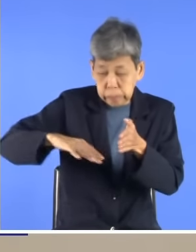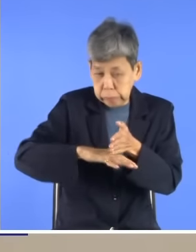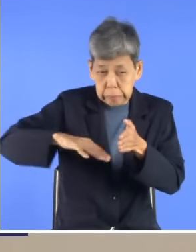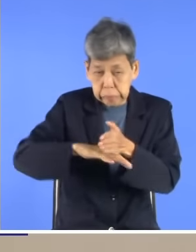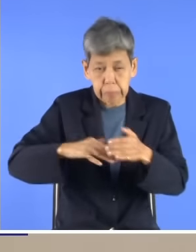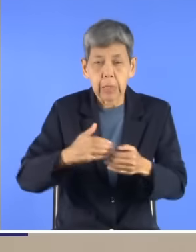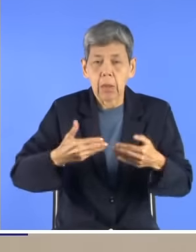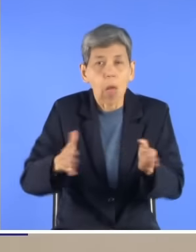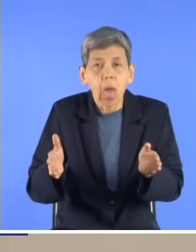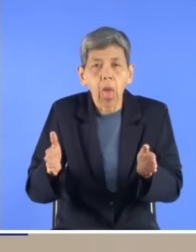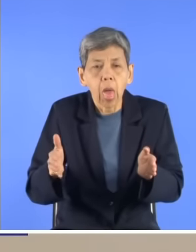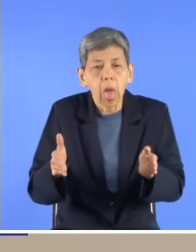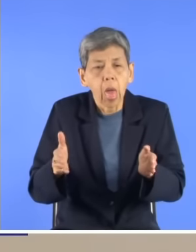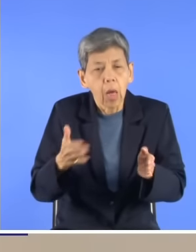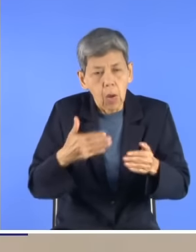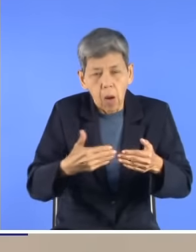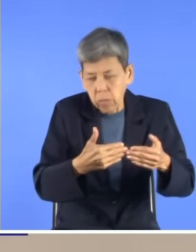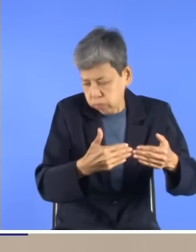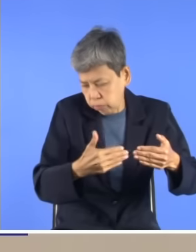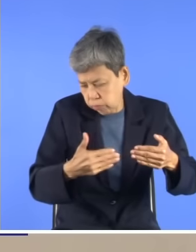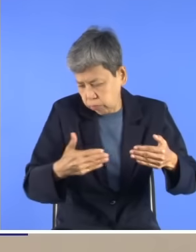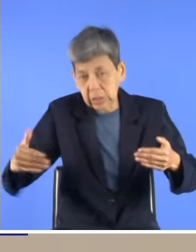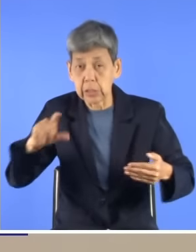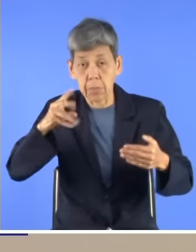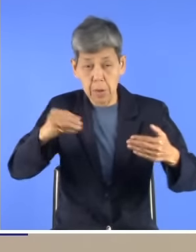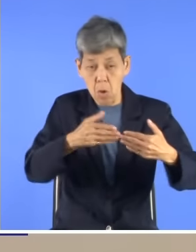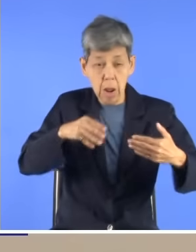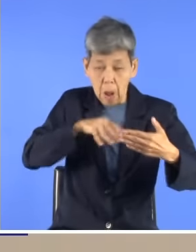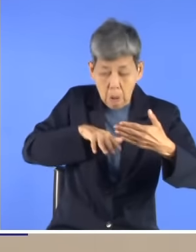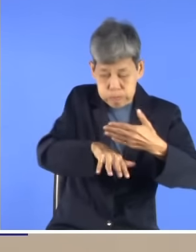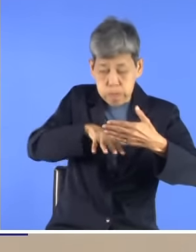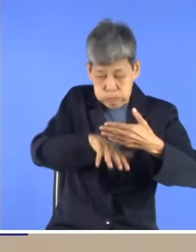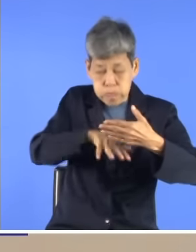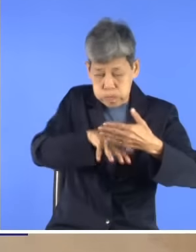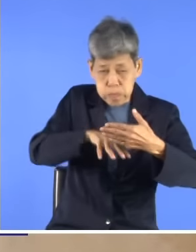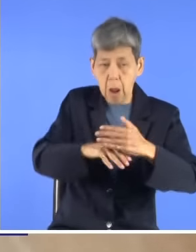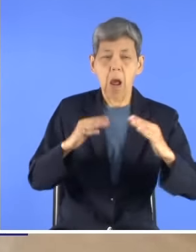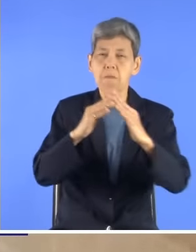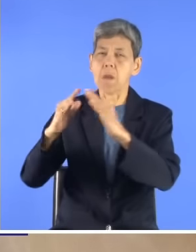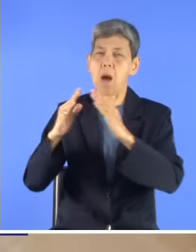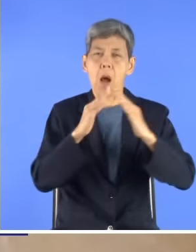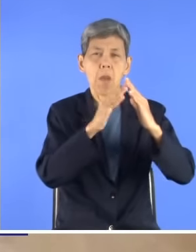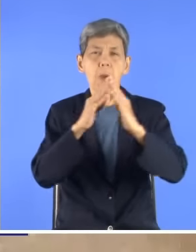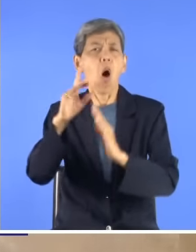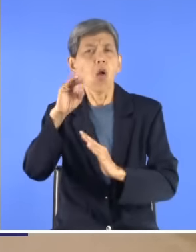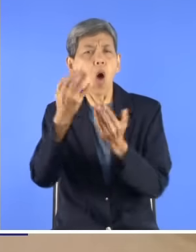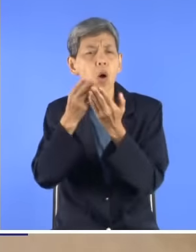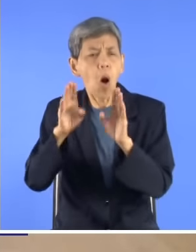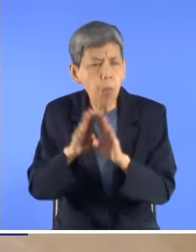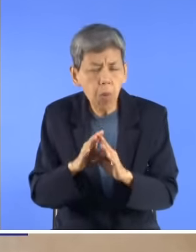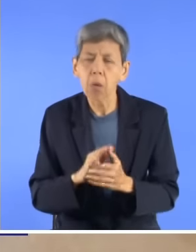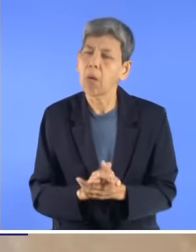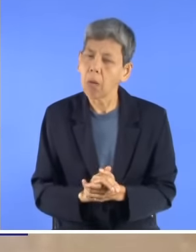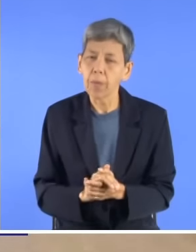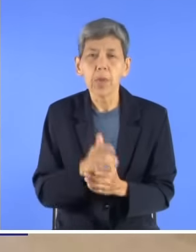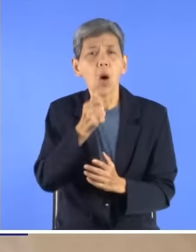นังปูนมันขาดอ่ะแล้วมันเป็นทางยาวกว่า20เมตรน้ำมันก็ทะลักเข้าท่วมบ้านเรือนกว่า100ครอบครัวนี่เดือดร้อนนะคะอ